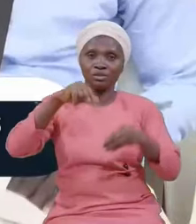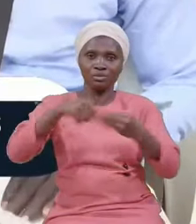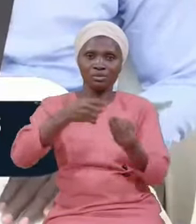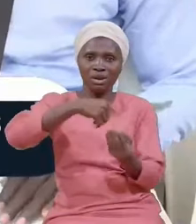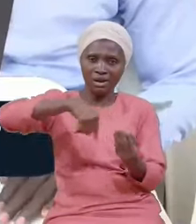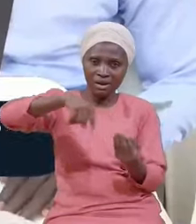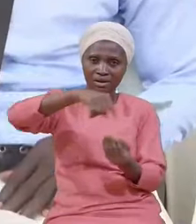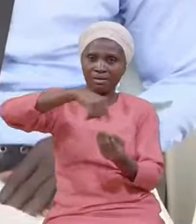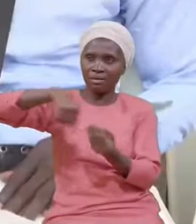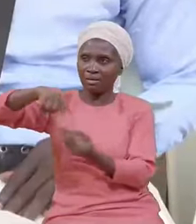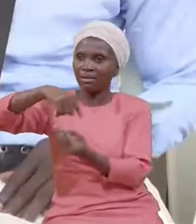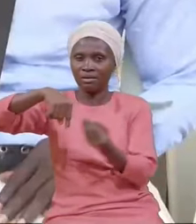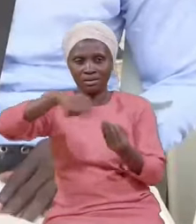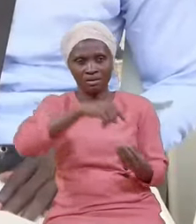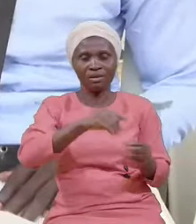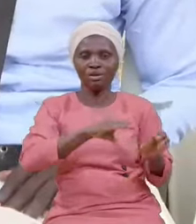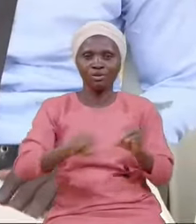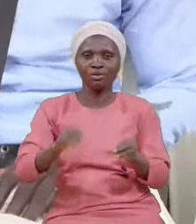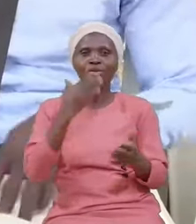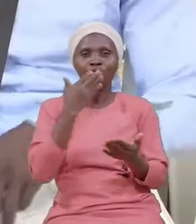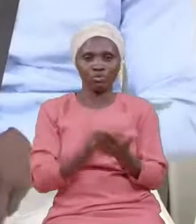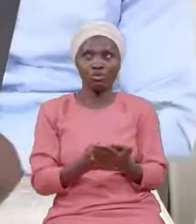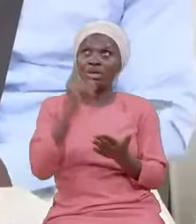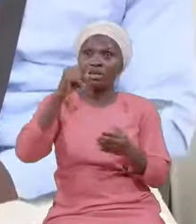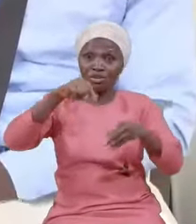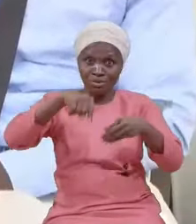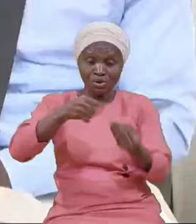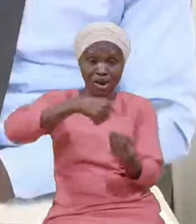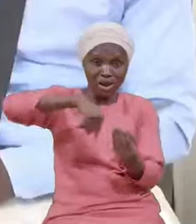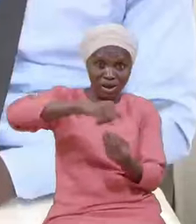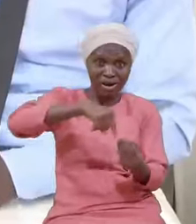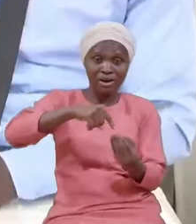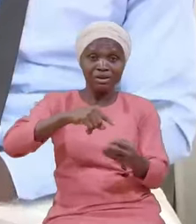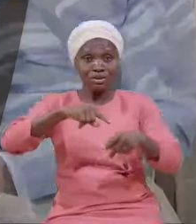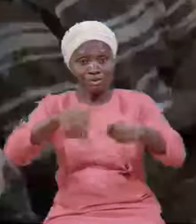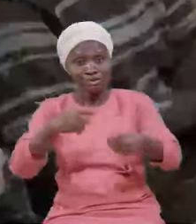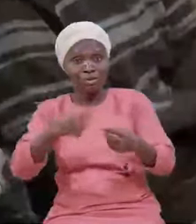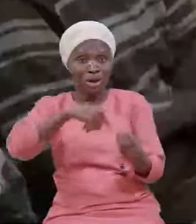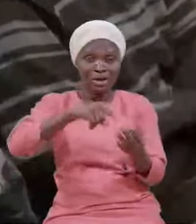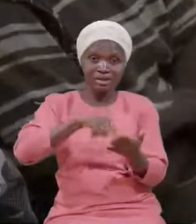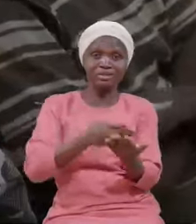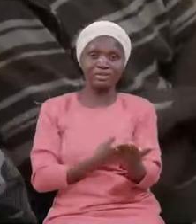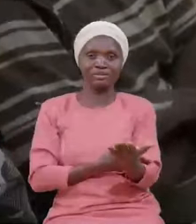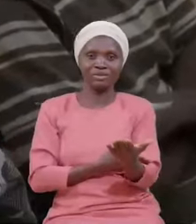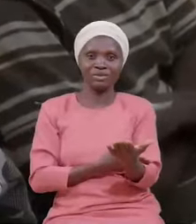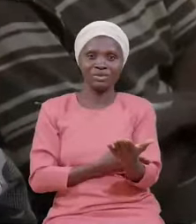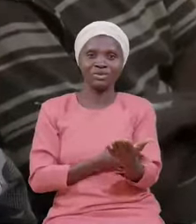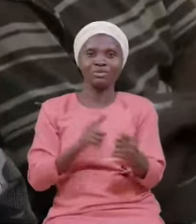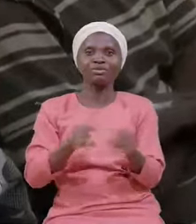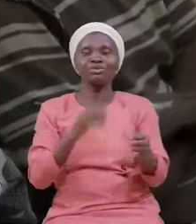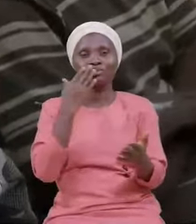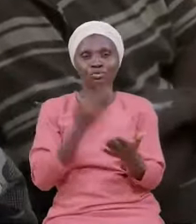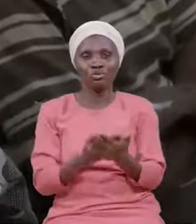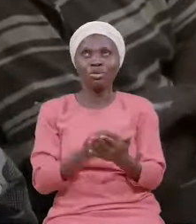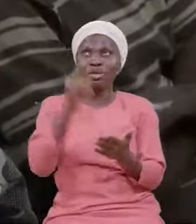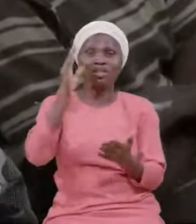bien. Et il, ce matin, va de lieu en lieu partout faisant du bien. Et il va arriver vers toi. Et